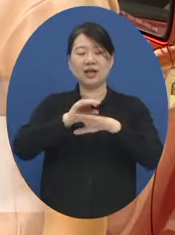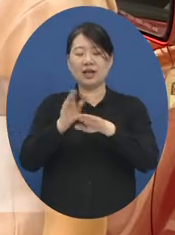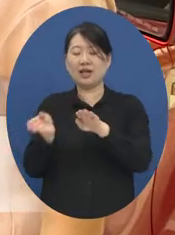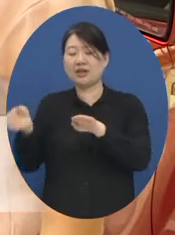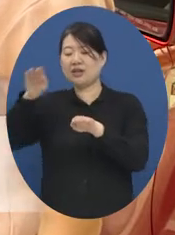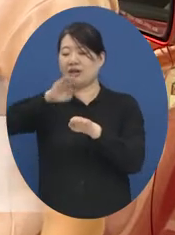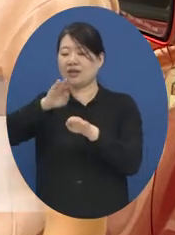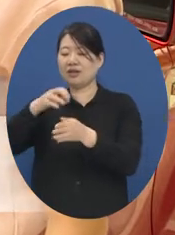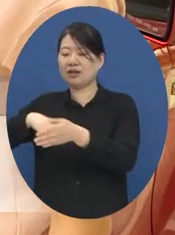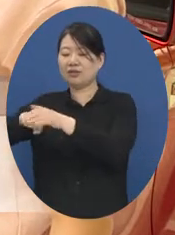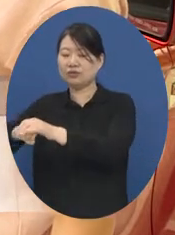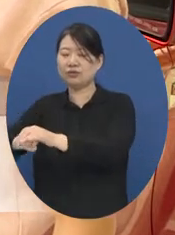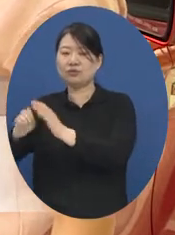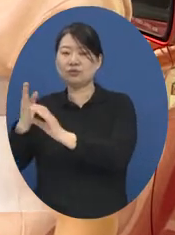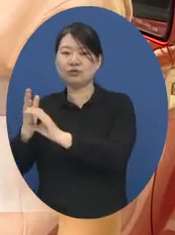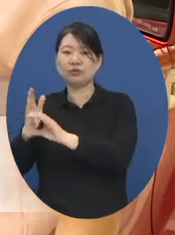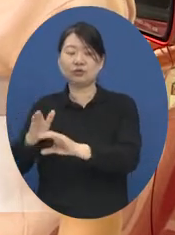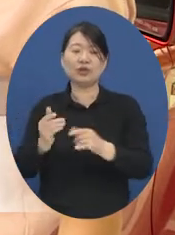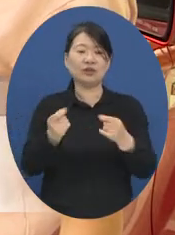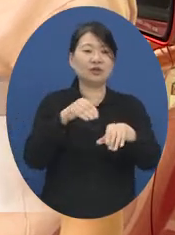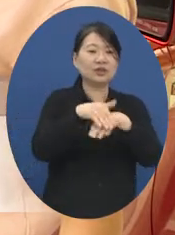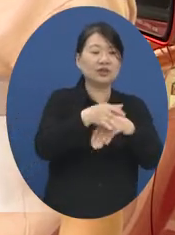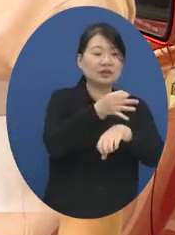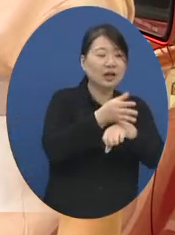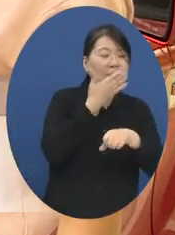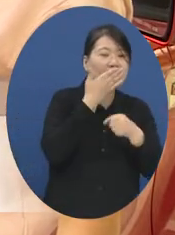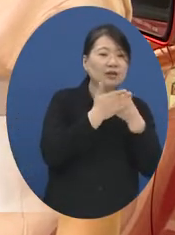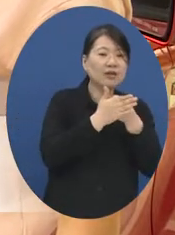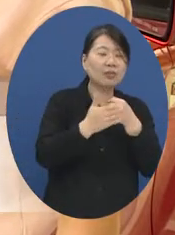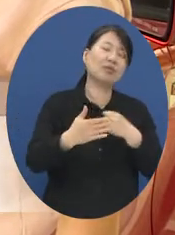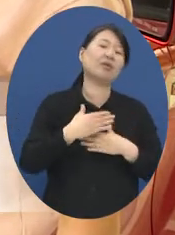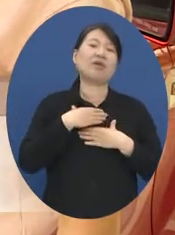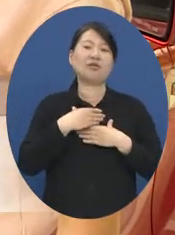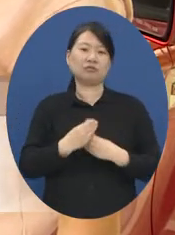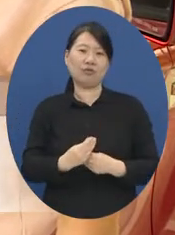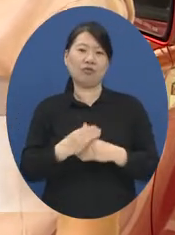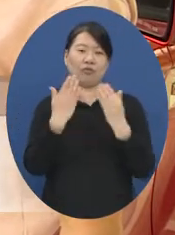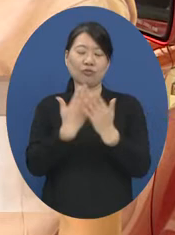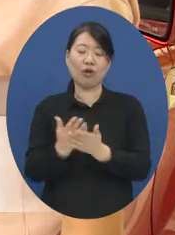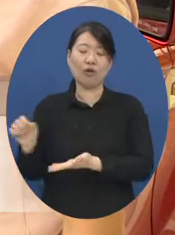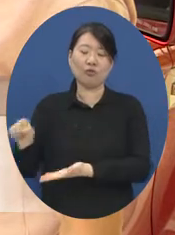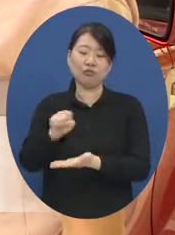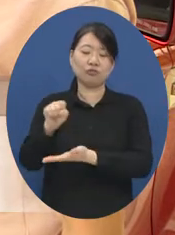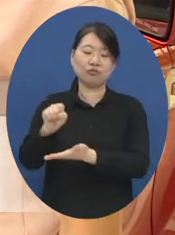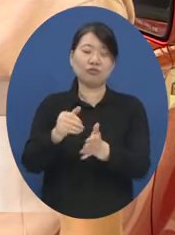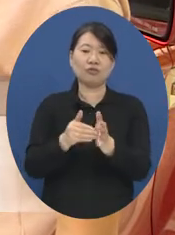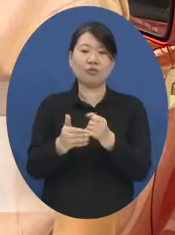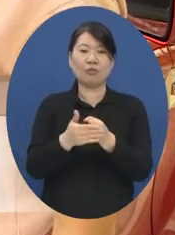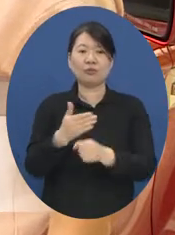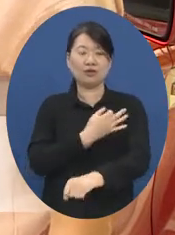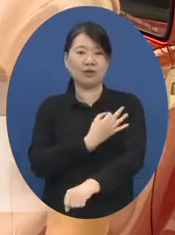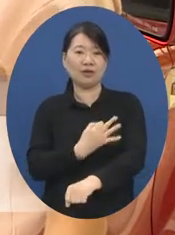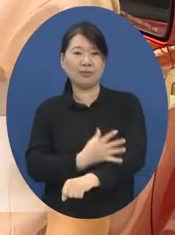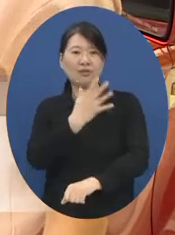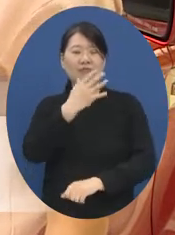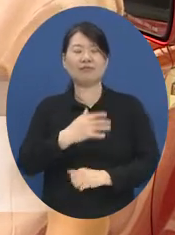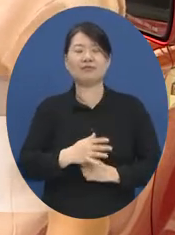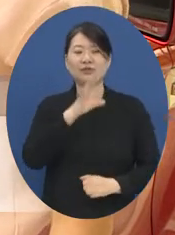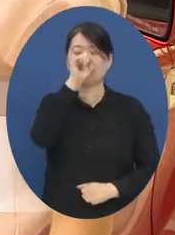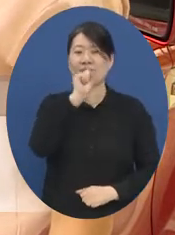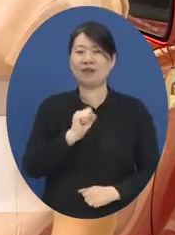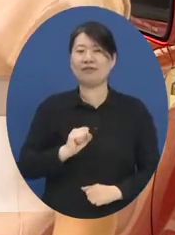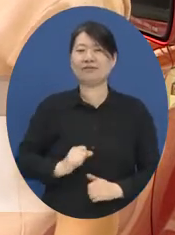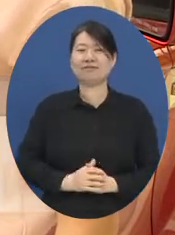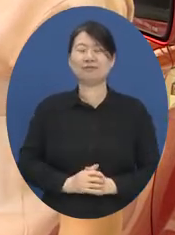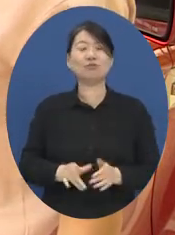이렇게 드라이브 스스로 하니까 안전 하기도 하고 그의 못하지 싫어 주시고 하니까 편리하기도 하고 좋은거